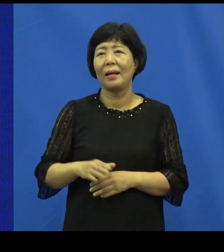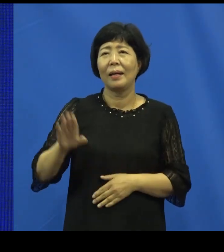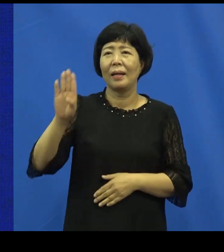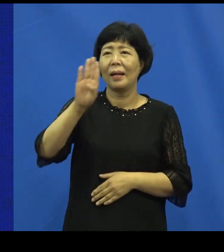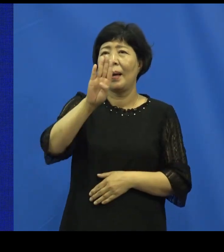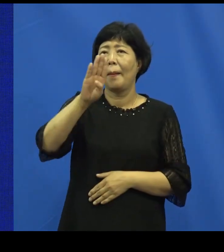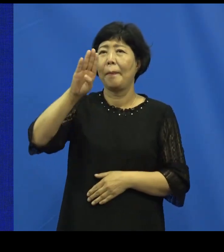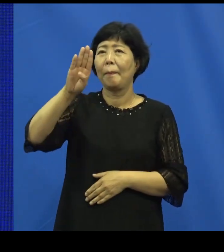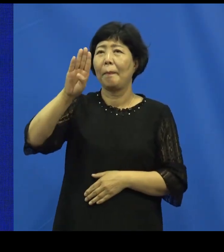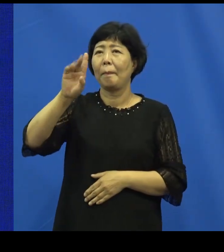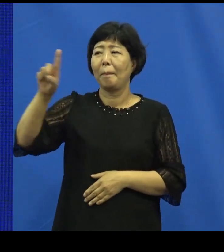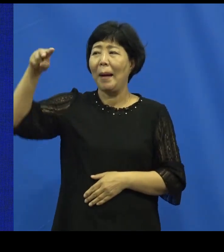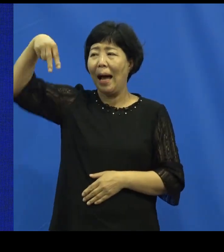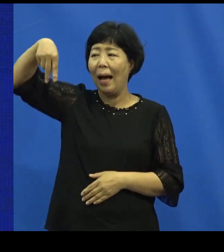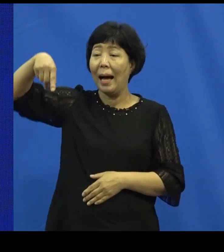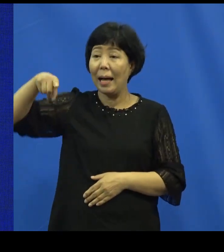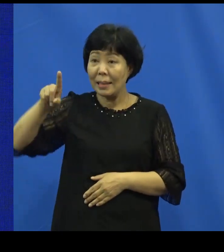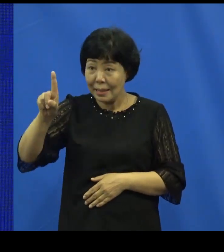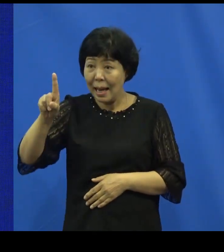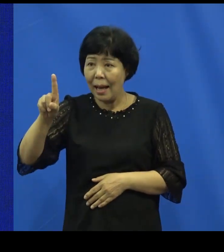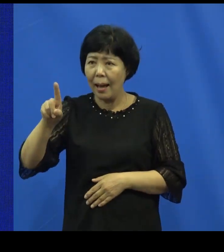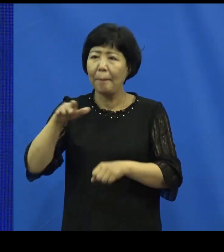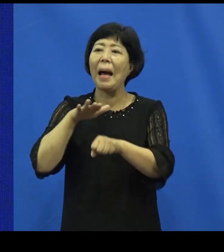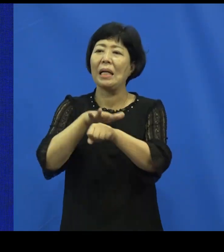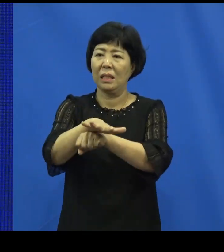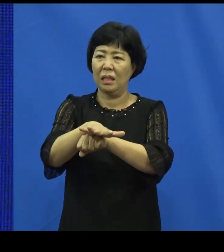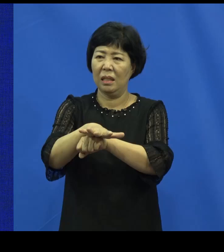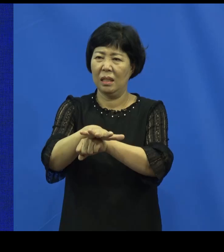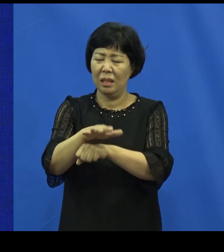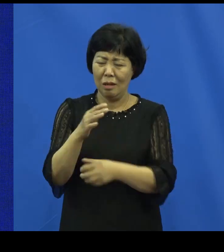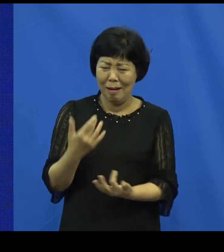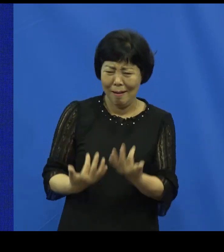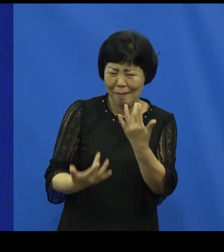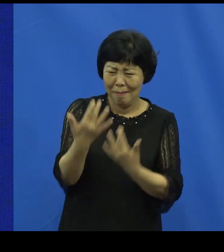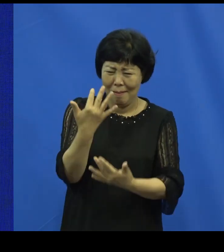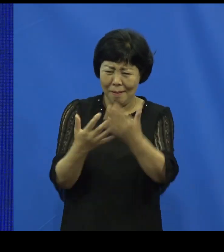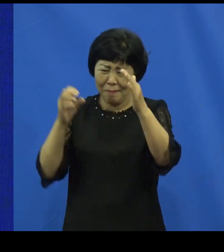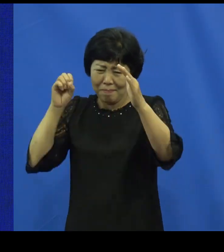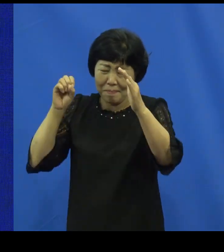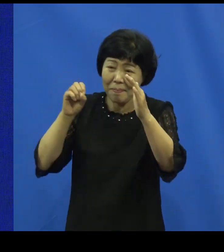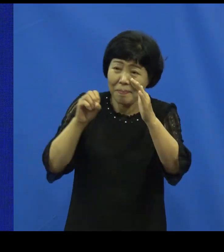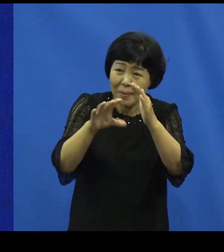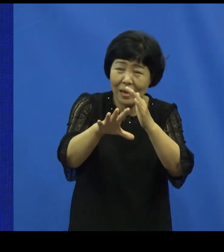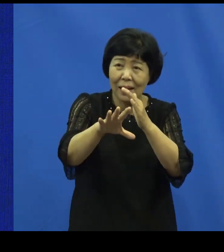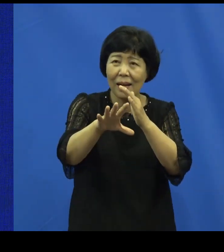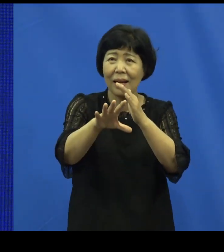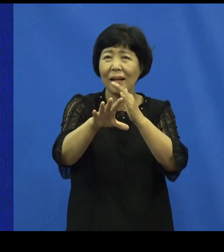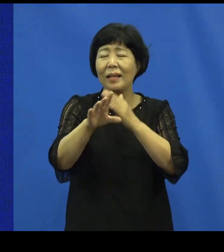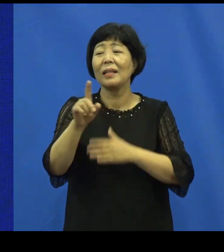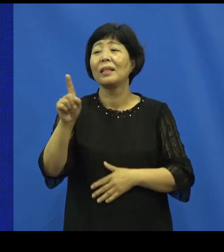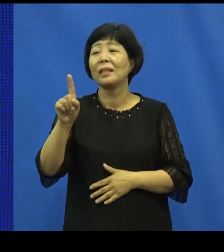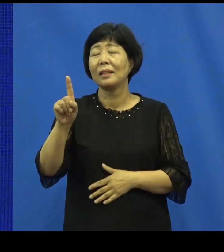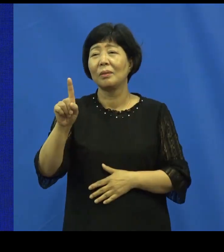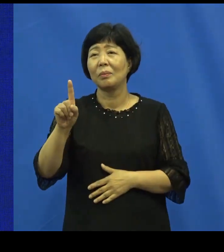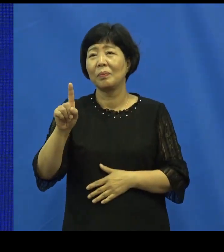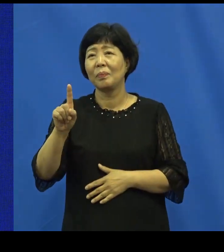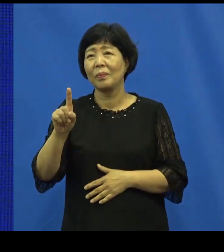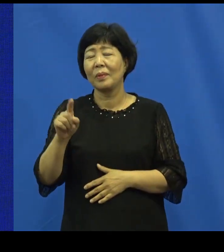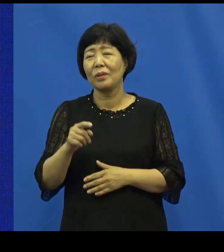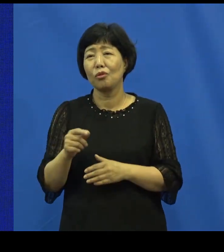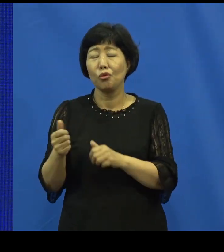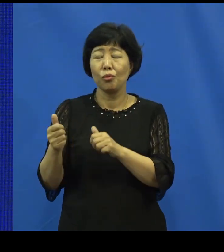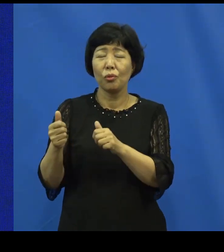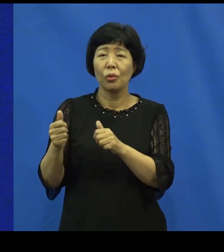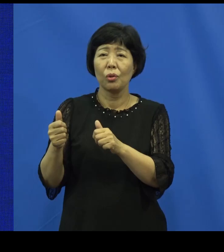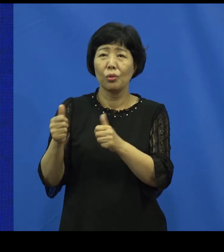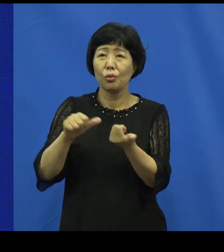이 바사 제국의 사용 방식이고, 불타는 용광로 속에 넣어서 태워 죽이는